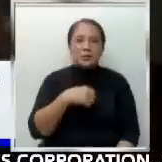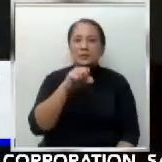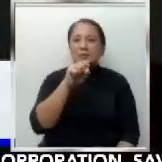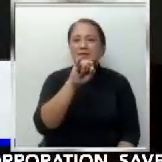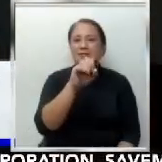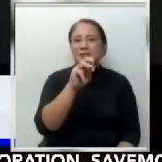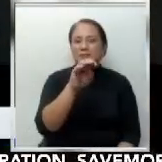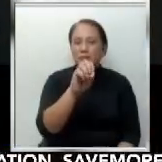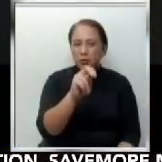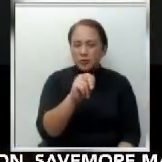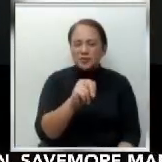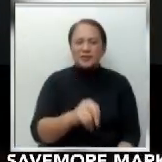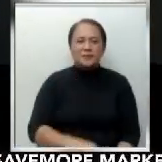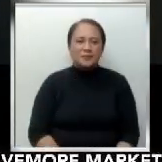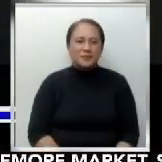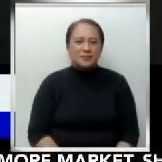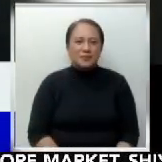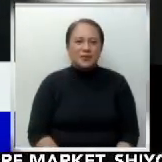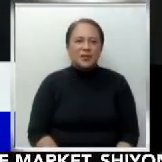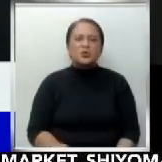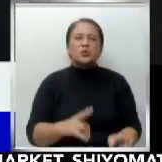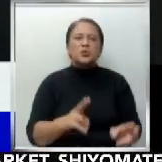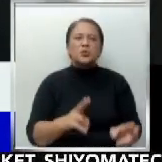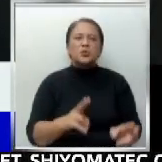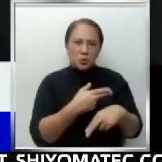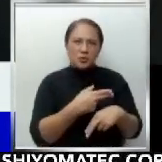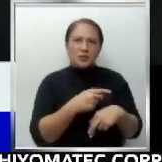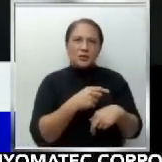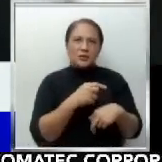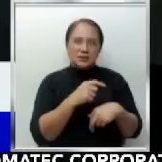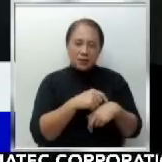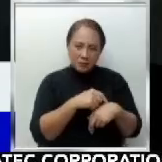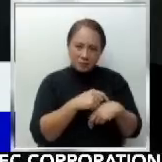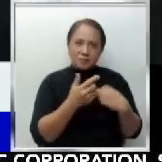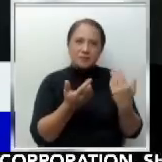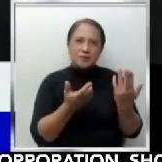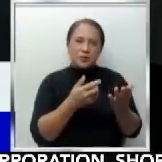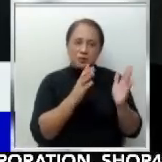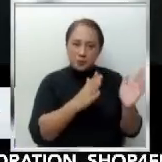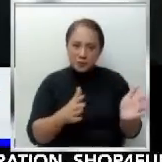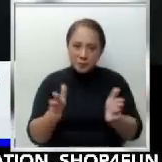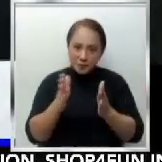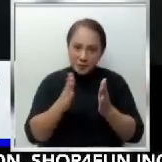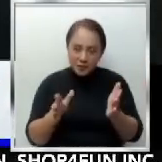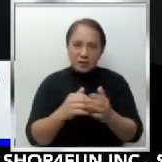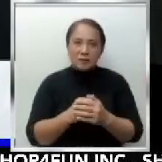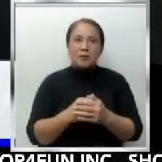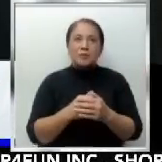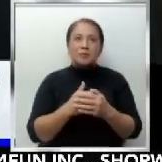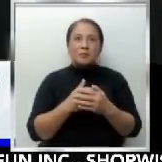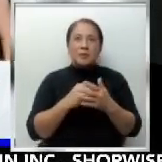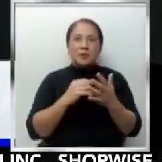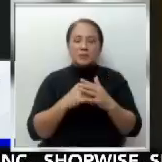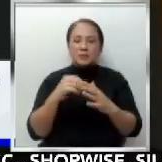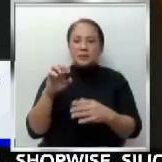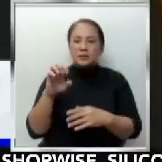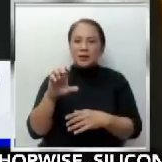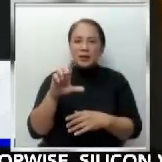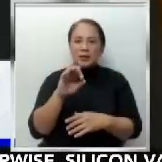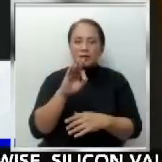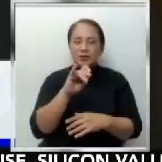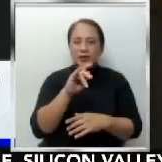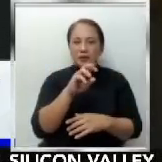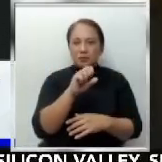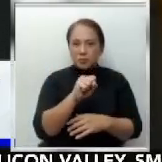Medyo maiksi lang yung panahon namin para maghanda dito sa pagpasok ng El Filibusterismo. Pero